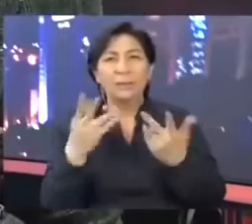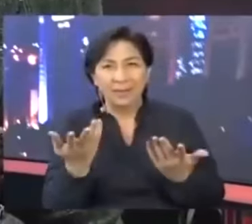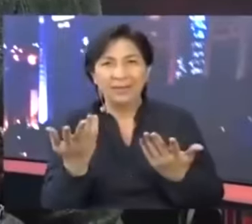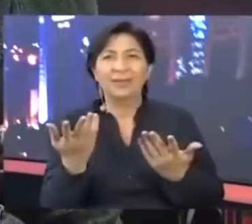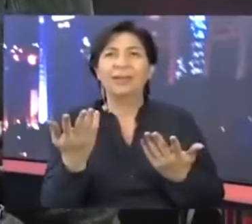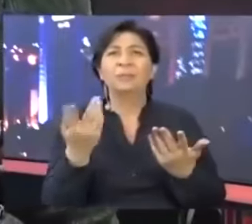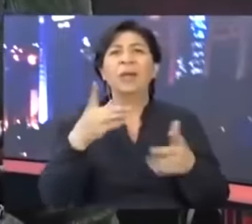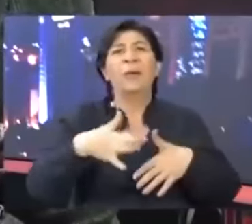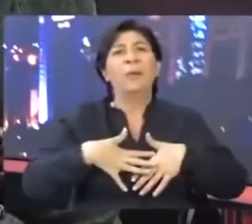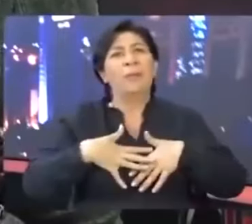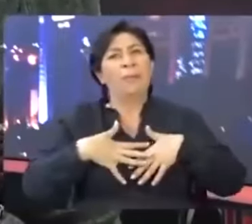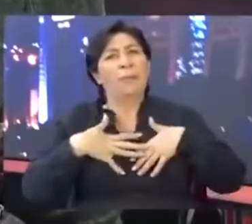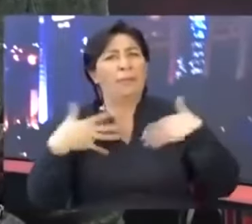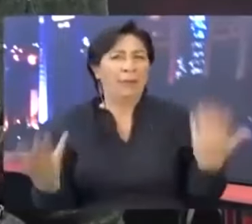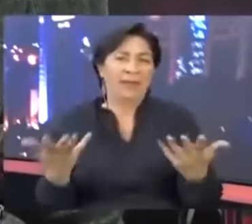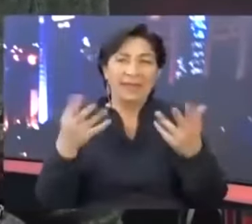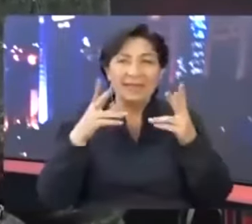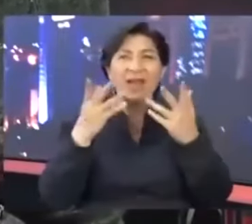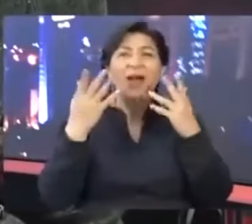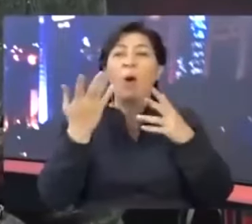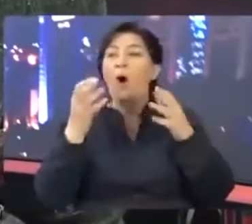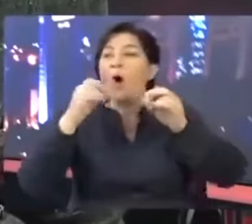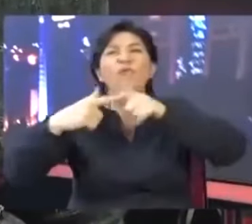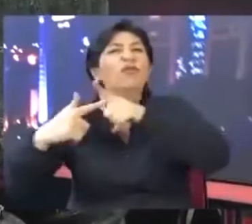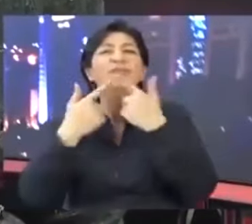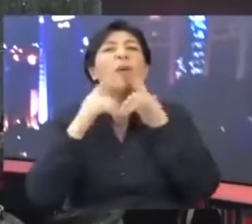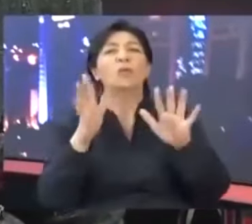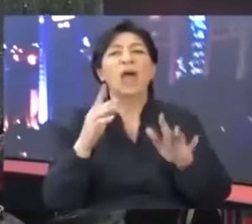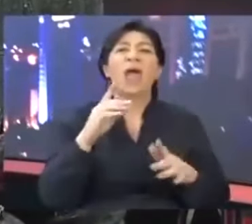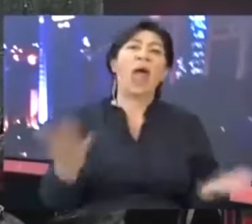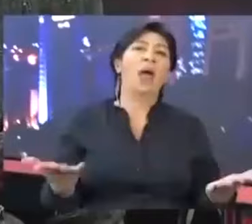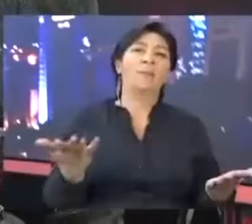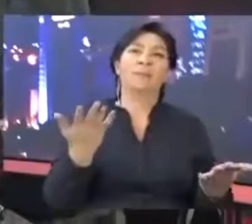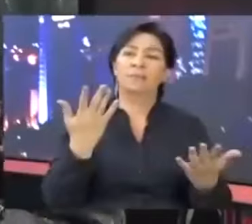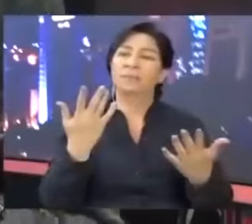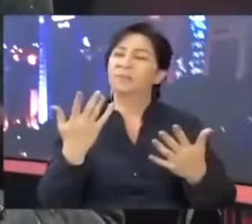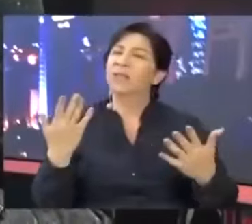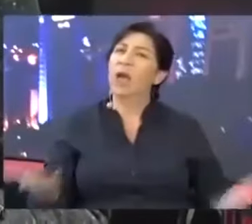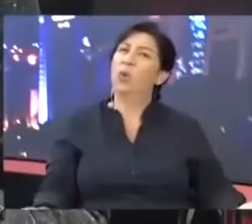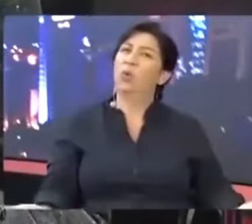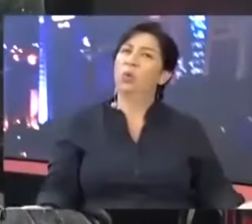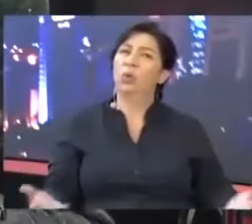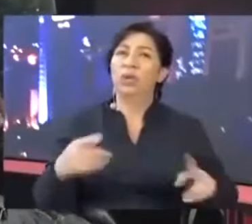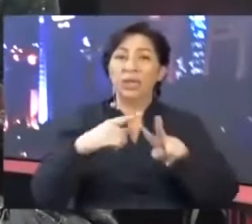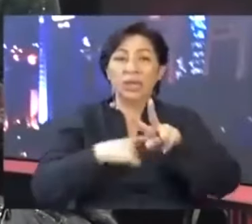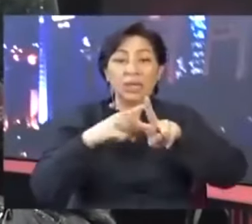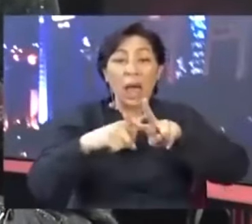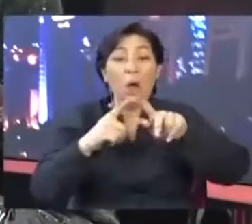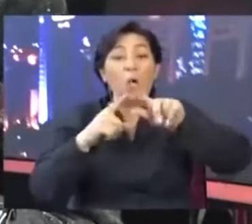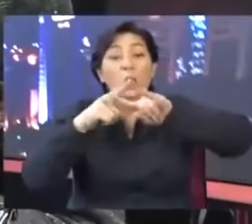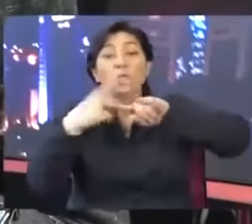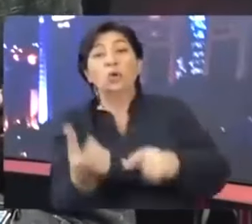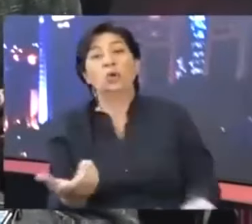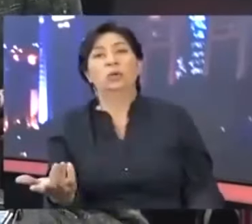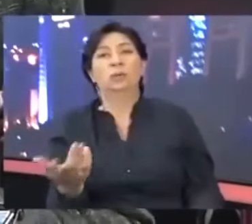eee bir Eee Of of aman demenin bir parçası haline gelmiş Yahu diyoruz Yahu dediğimiz